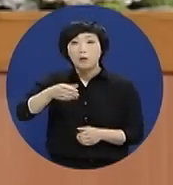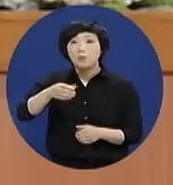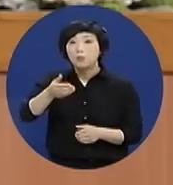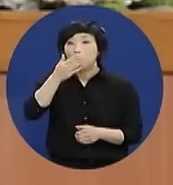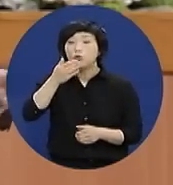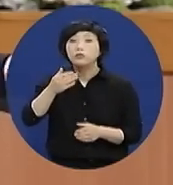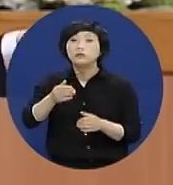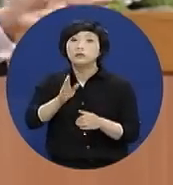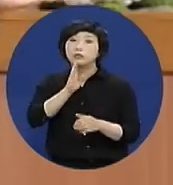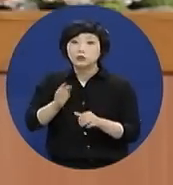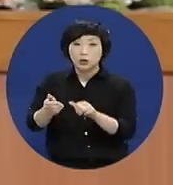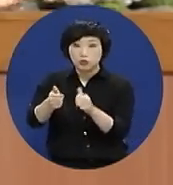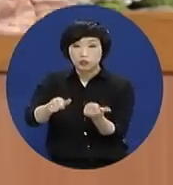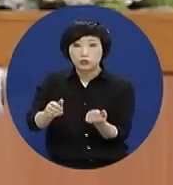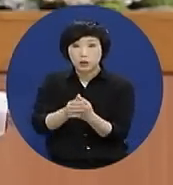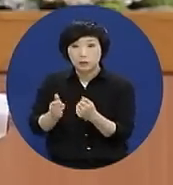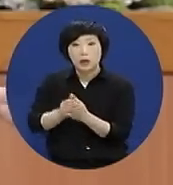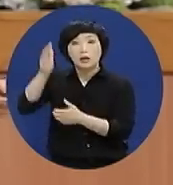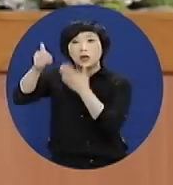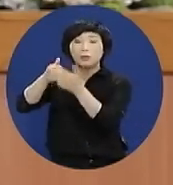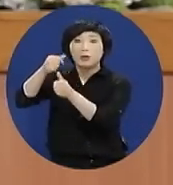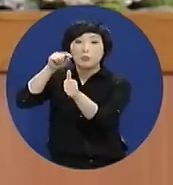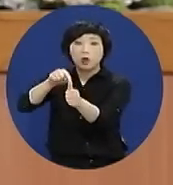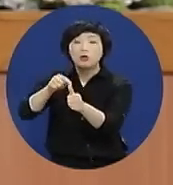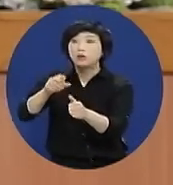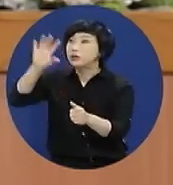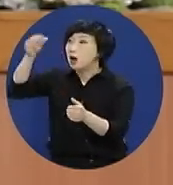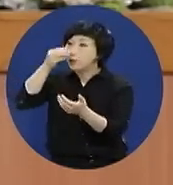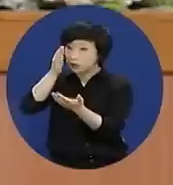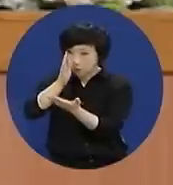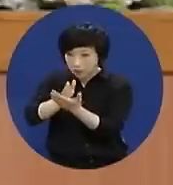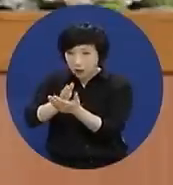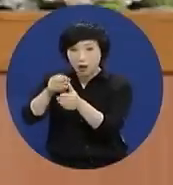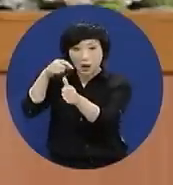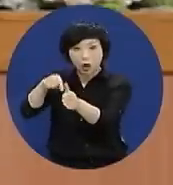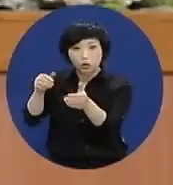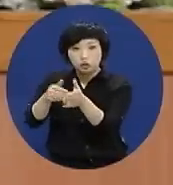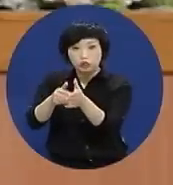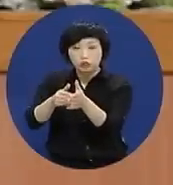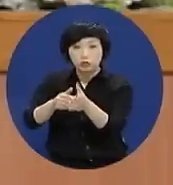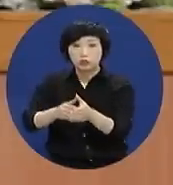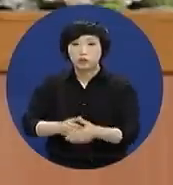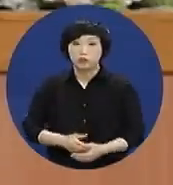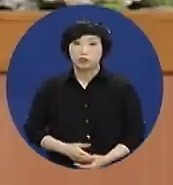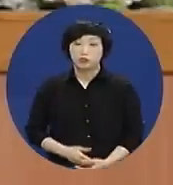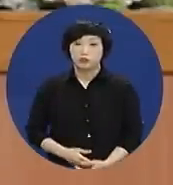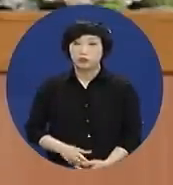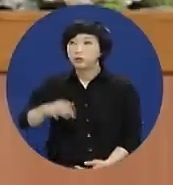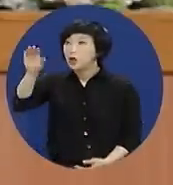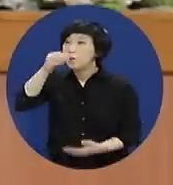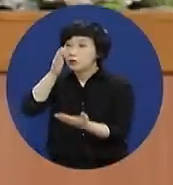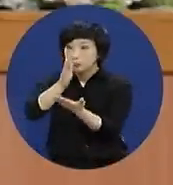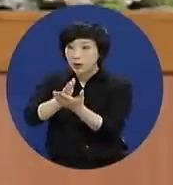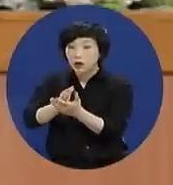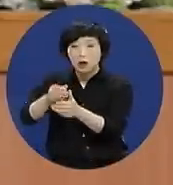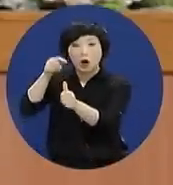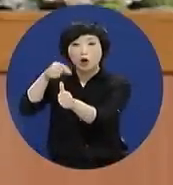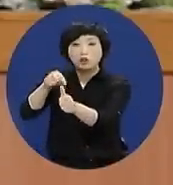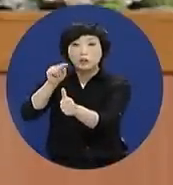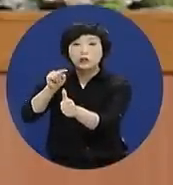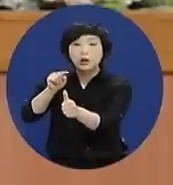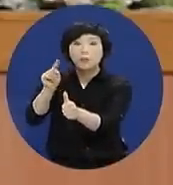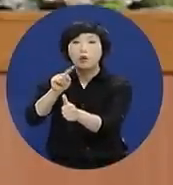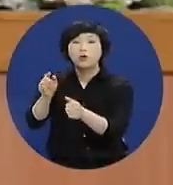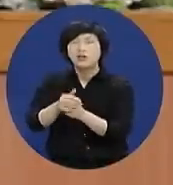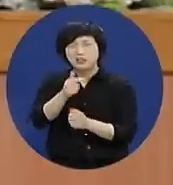死ぬので食べてはいけないと教えてくれました神様が食べてはいけないと教えてくれたことは